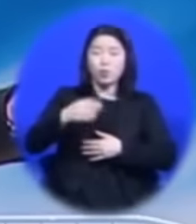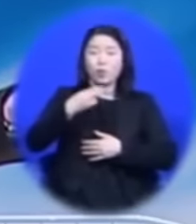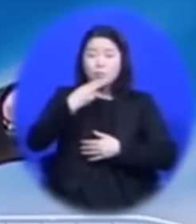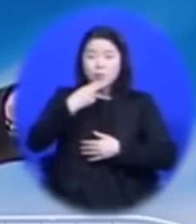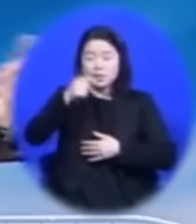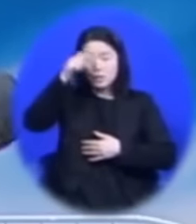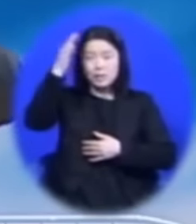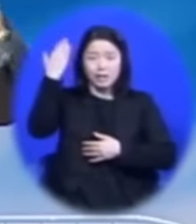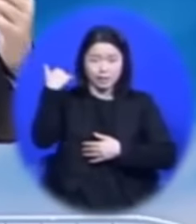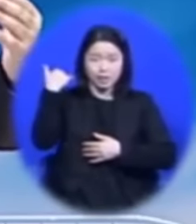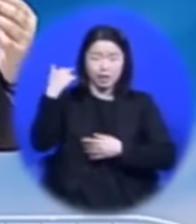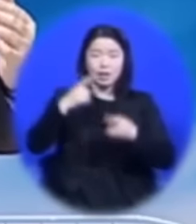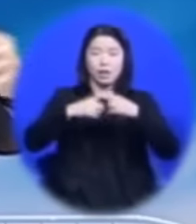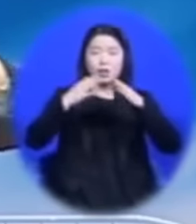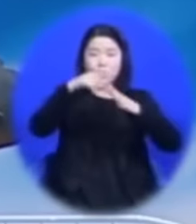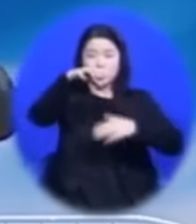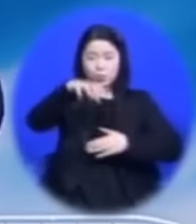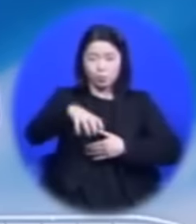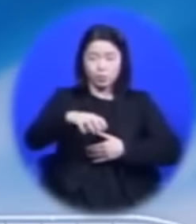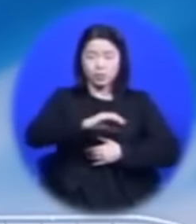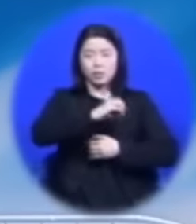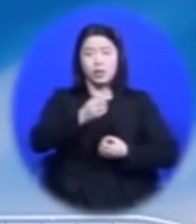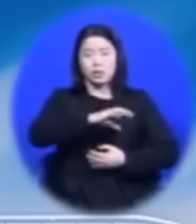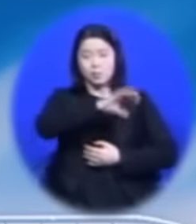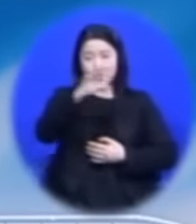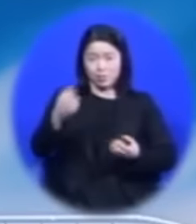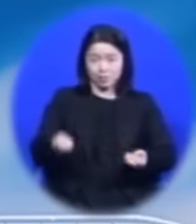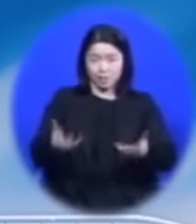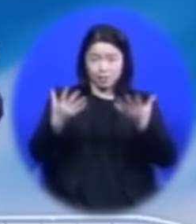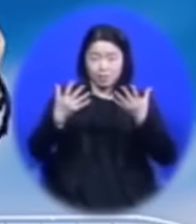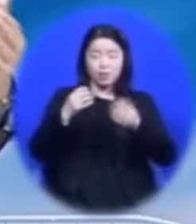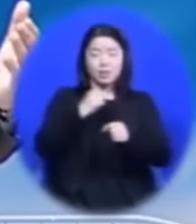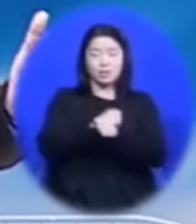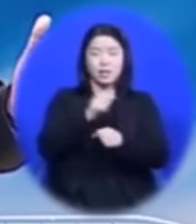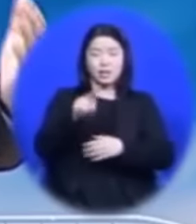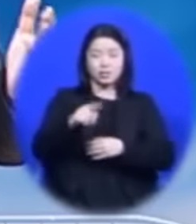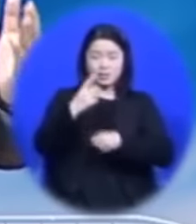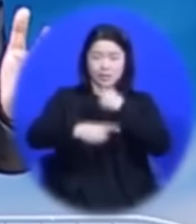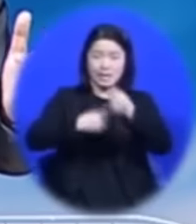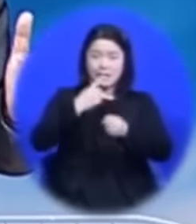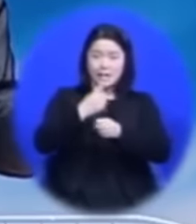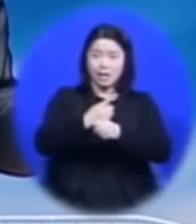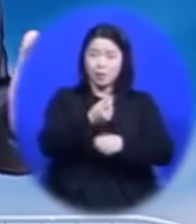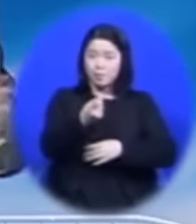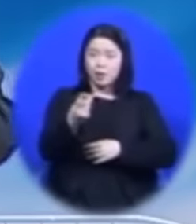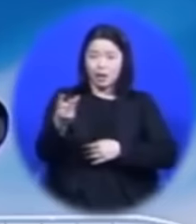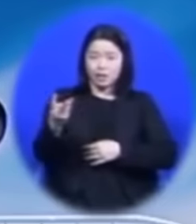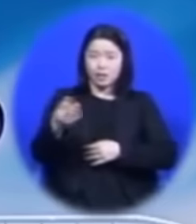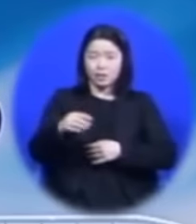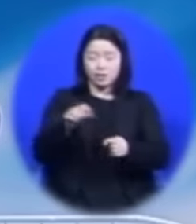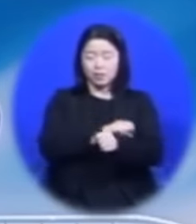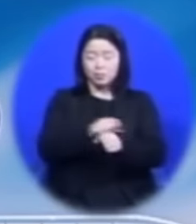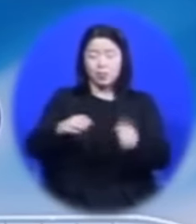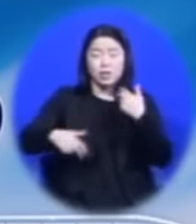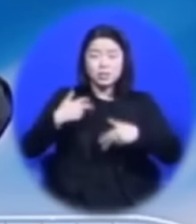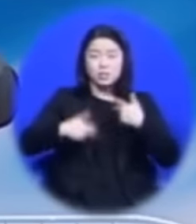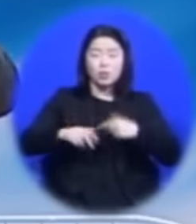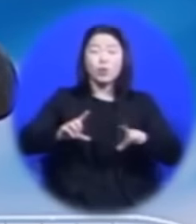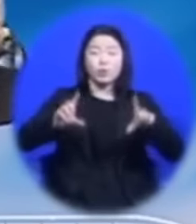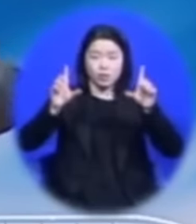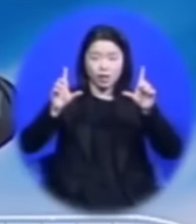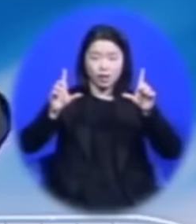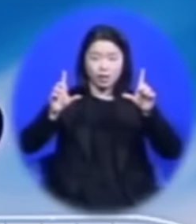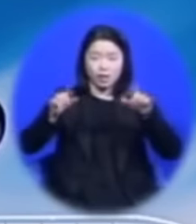그때에 그저 교회에서 성탄절 행사를 하는 것이 1년 중에 몇 안 되는 특별한 즐거운 날이죠.